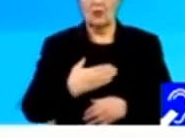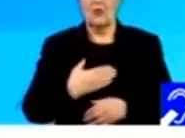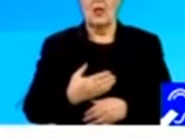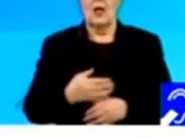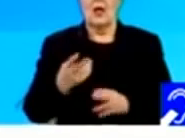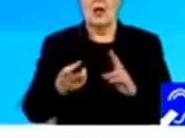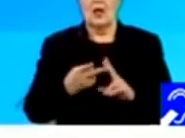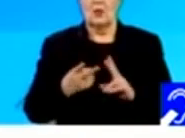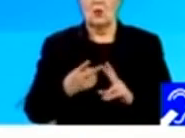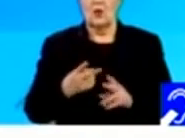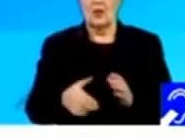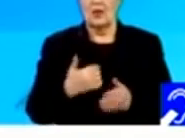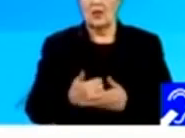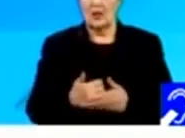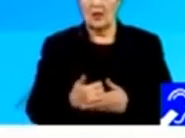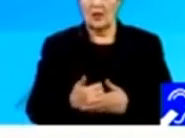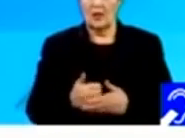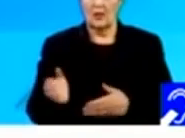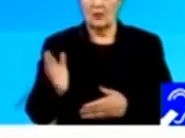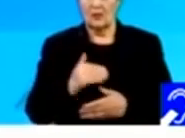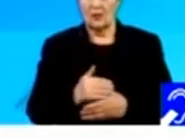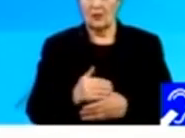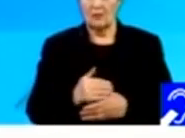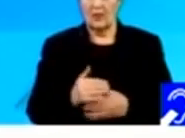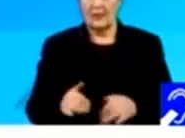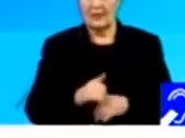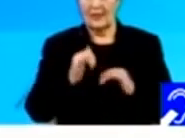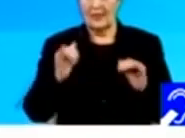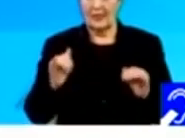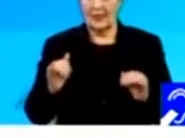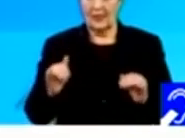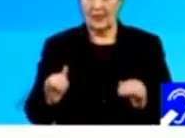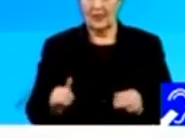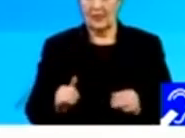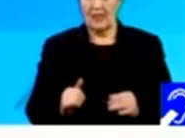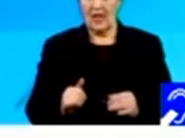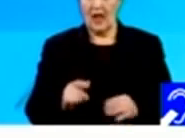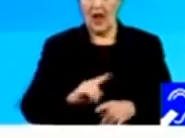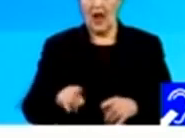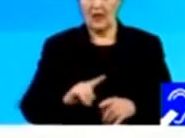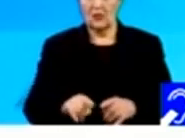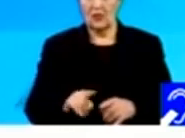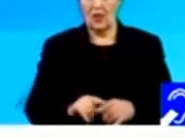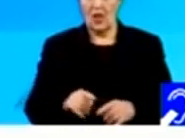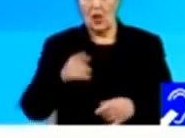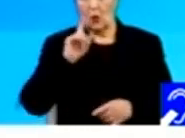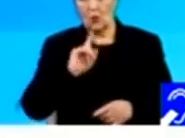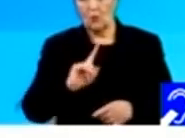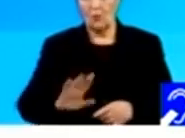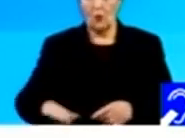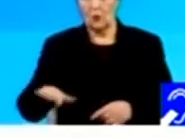este să dezvoltăm cât se poate de repede, să creștem accelerarea confortului